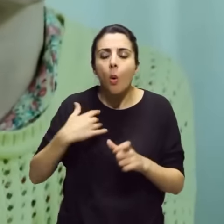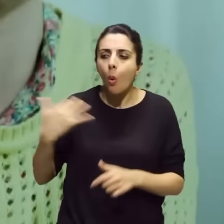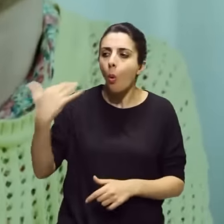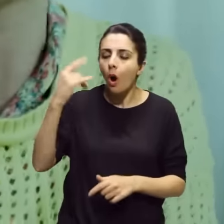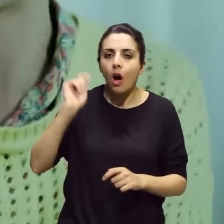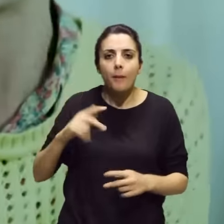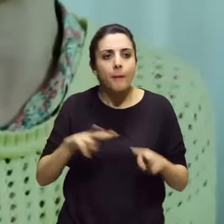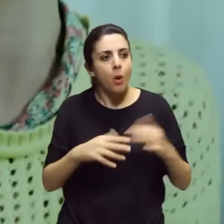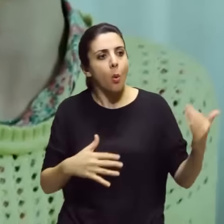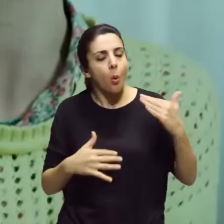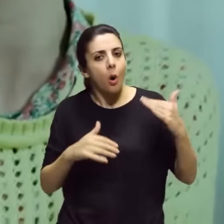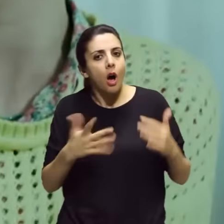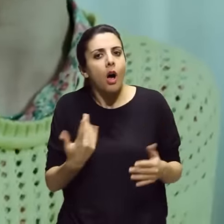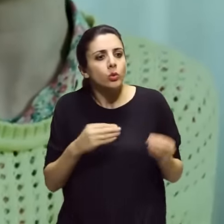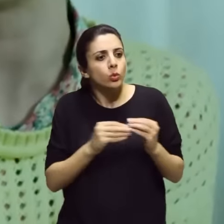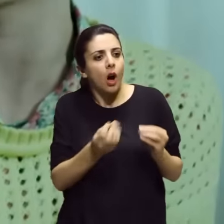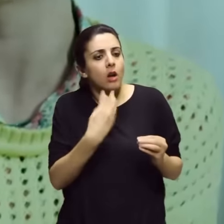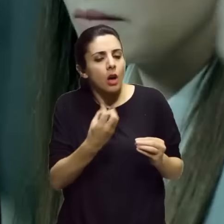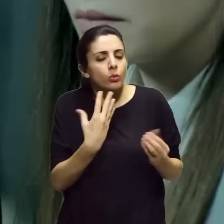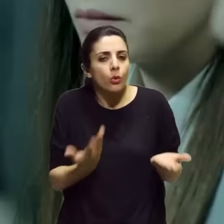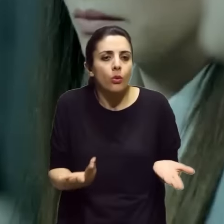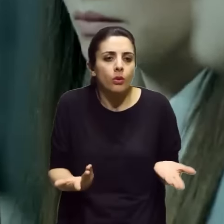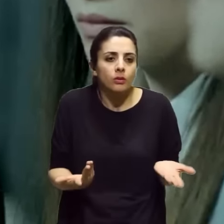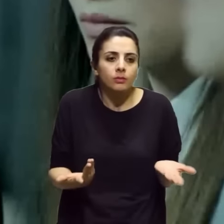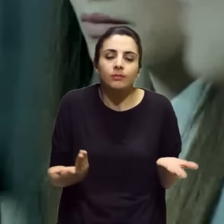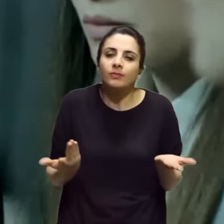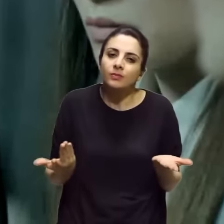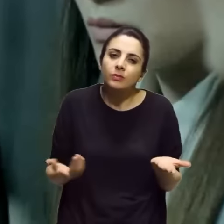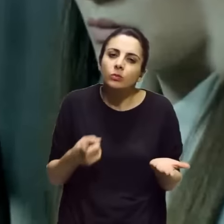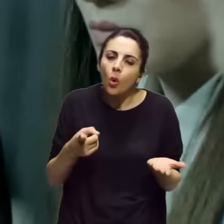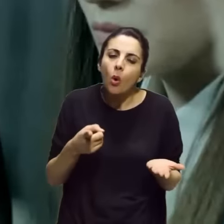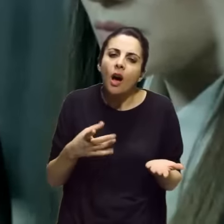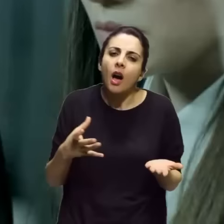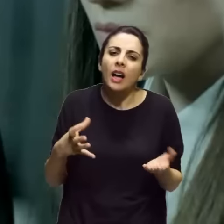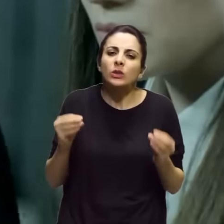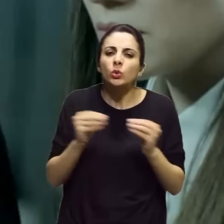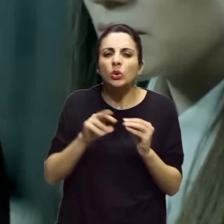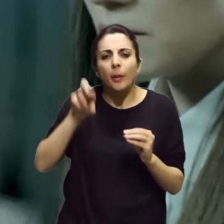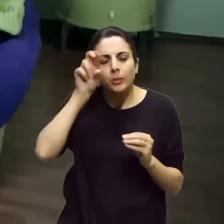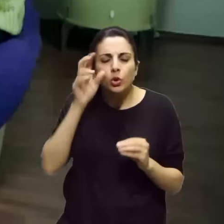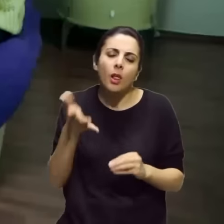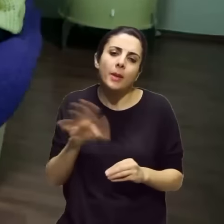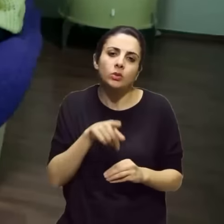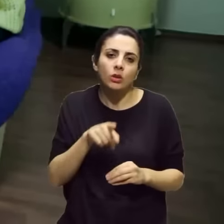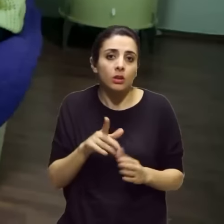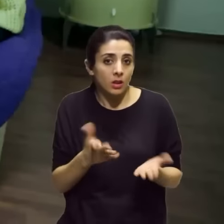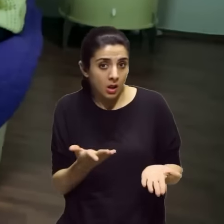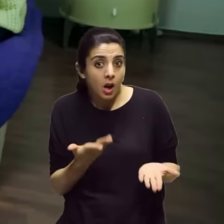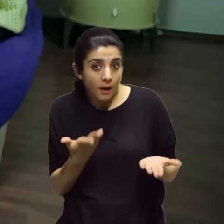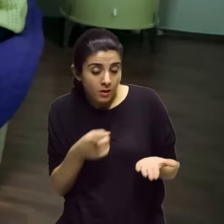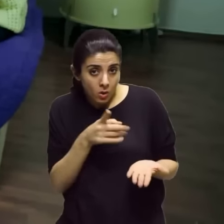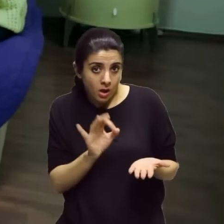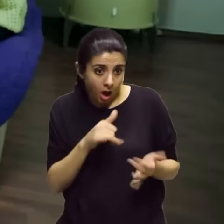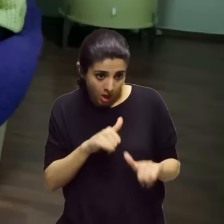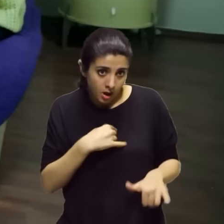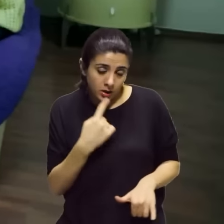üstüme geliyor. Masar bir yandan beni habire suçlayıp duruyor. Yani o kesin suçluluk psikolojisi, o ayrı. Evet,